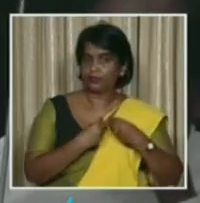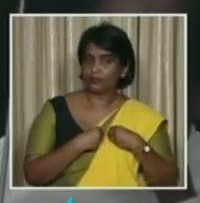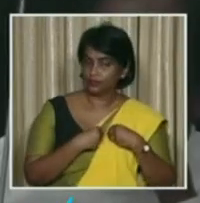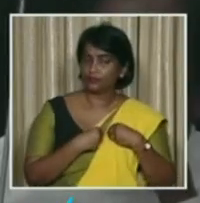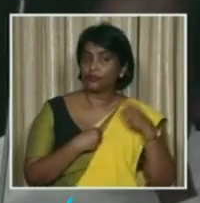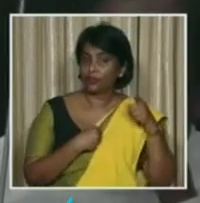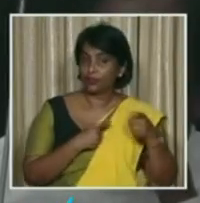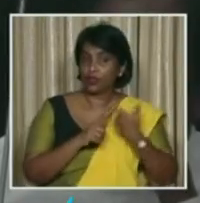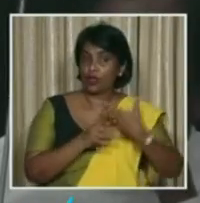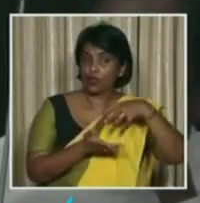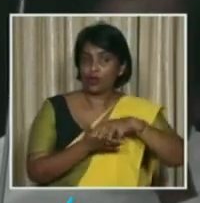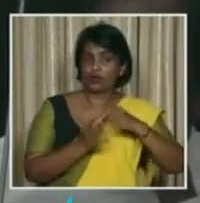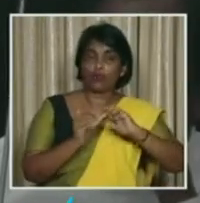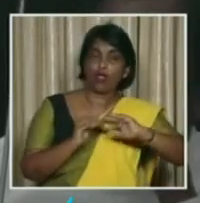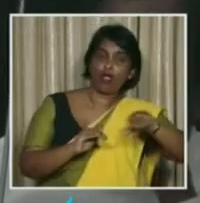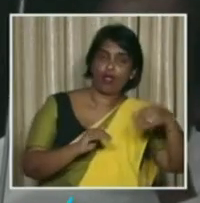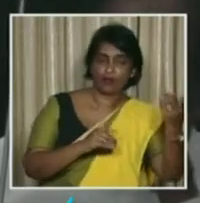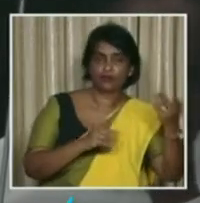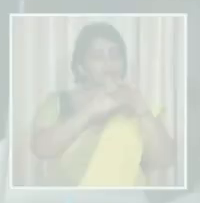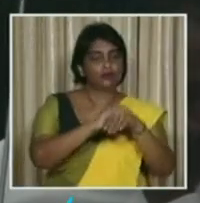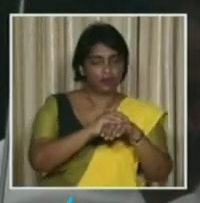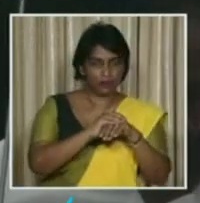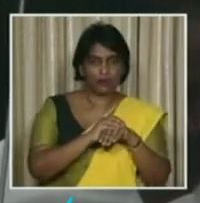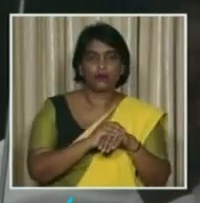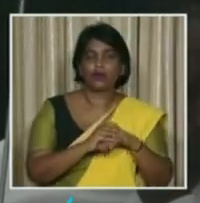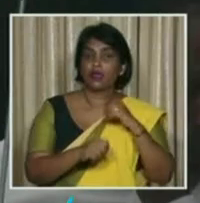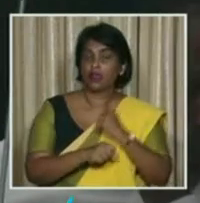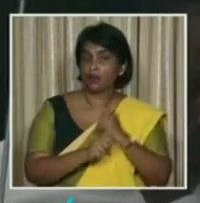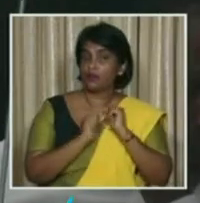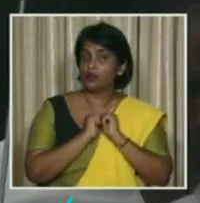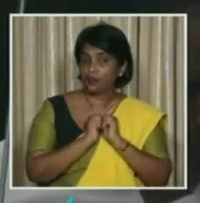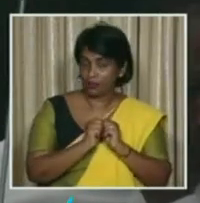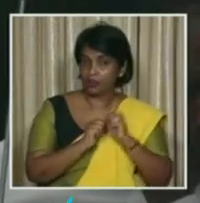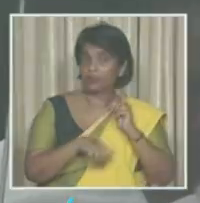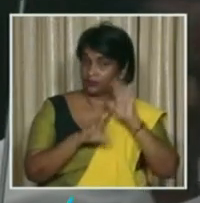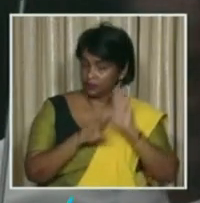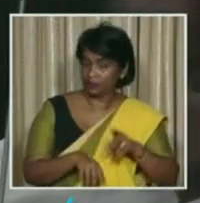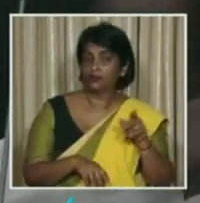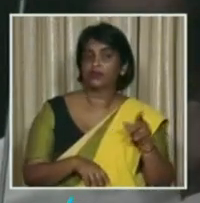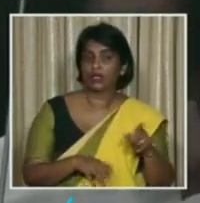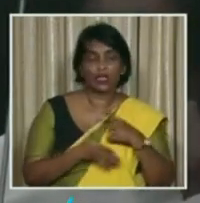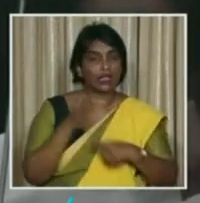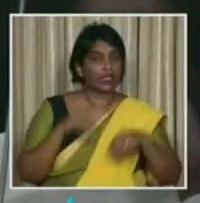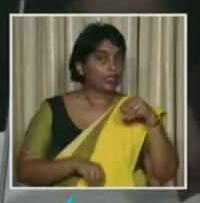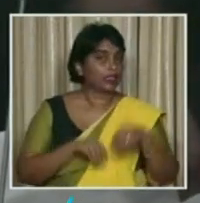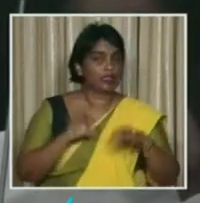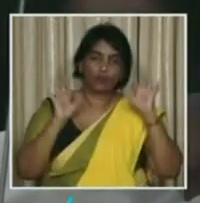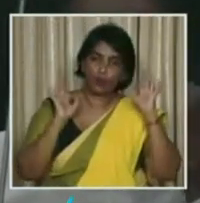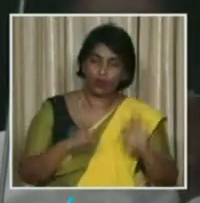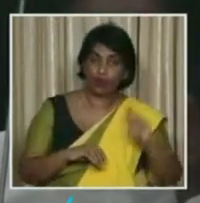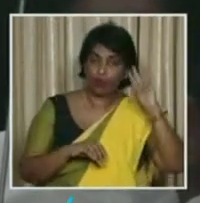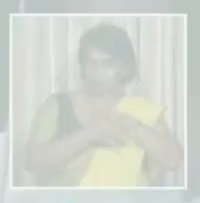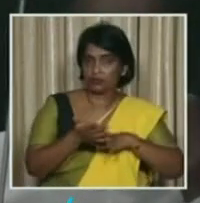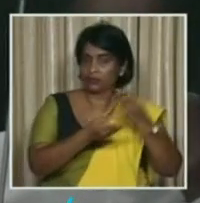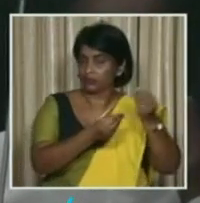ඔහුගේ කොට්ටාසෙන් පිටතට පුළුවන් නම් සේවයේ පිහිටෝලා රාජ්‍ය සේවයේ ඉන්න අවස්ථාවේදී දේශපාලනය කරන්න නැහැ කියලා දිරුම්